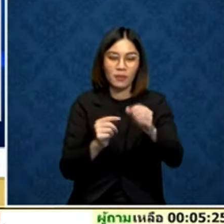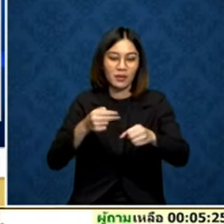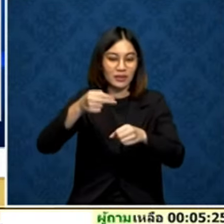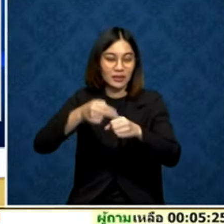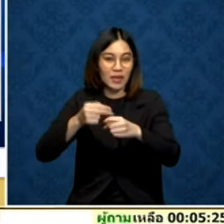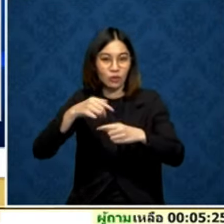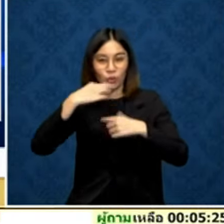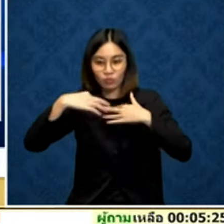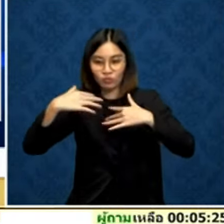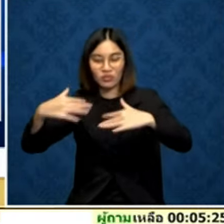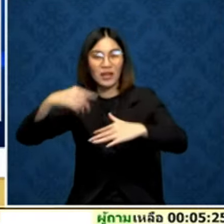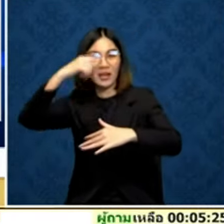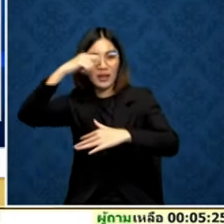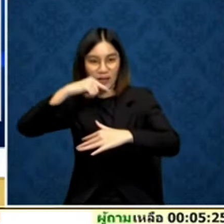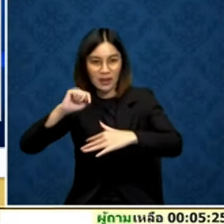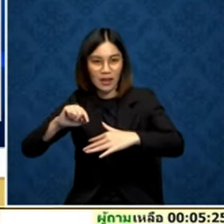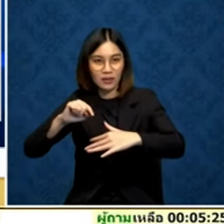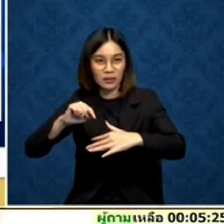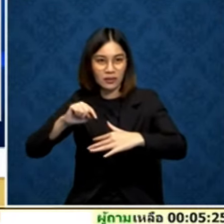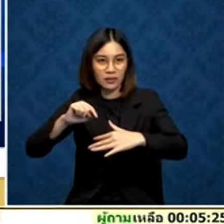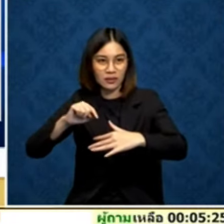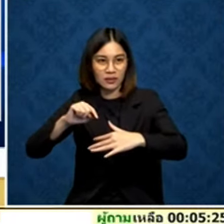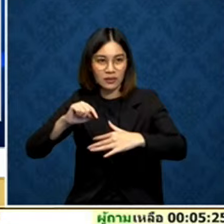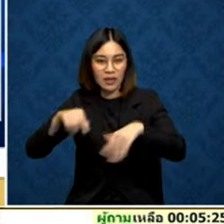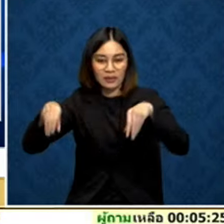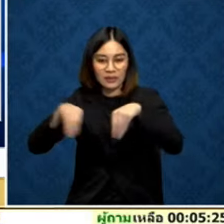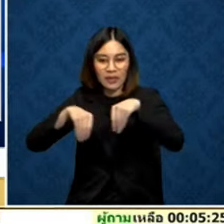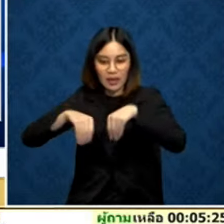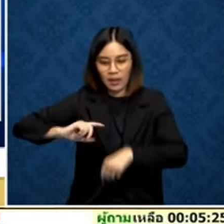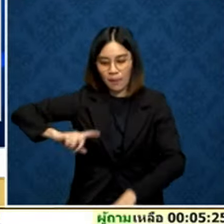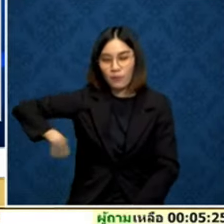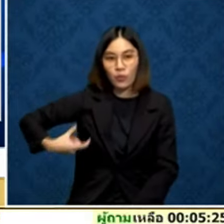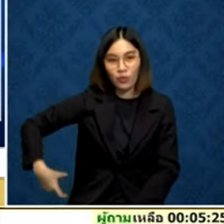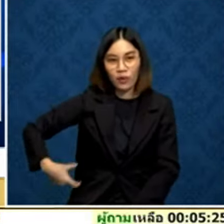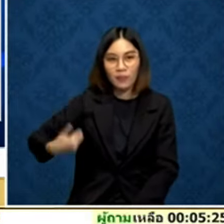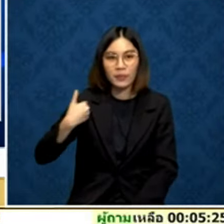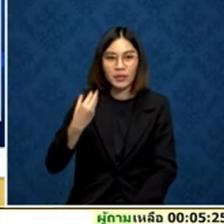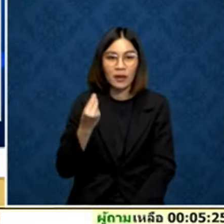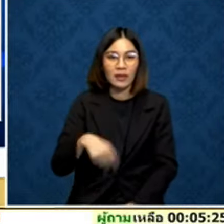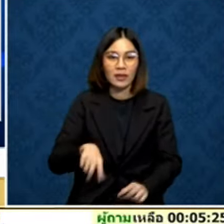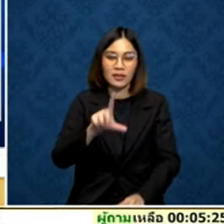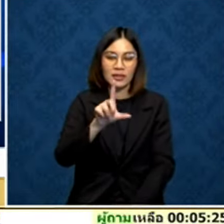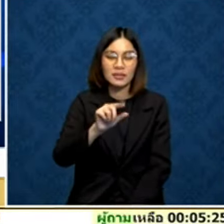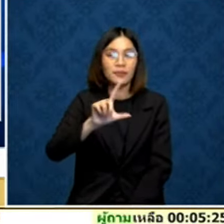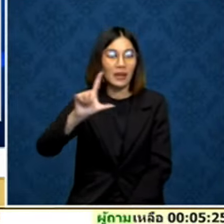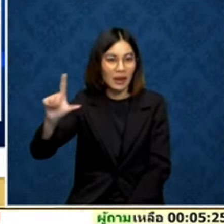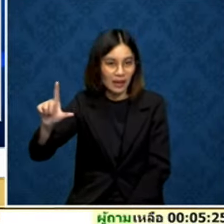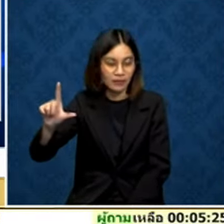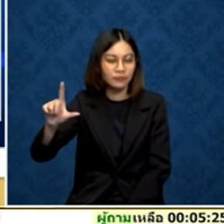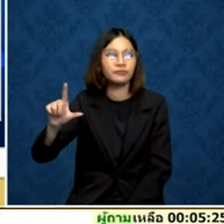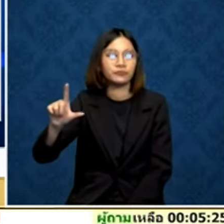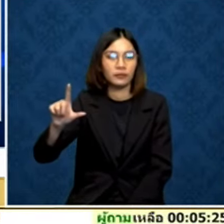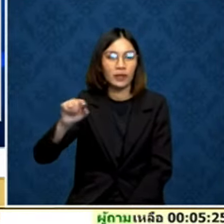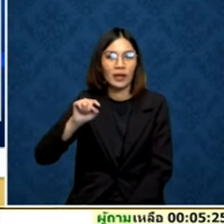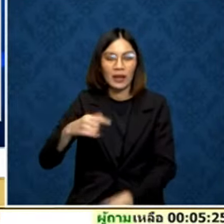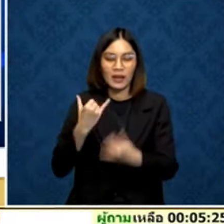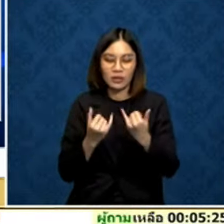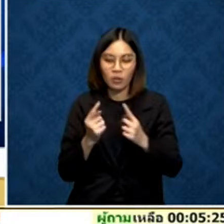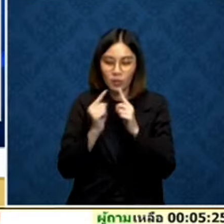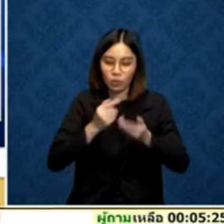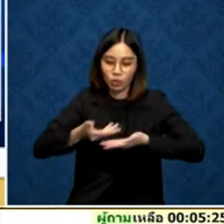วไทยที่มีเป็นพื้นที่ทับซ้อนกับทางประเทศกัมพูชาเนี่ยมีมูลค่ากว่า20ล้านล้านบาทนะครับเพราะนั้นตรงนี้เราก็ต้องมาพูดคุย